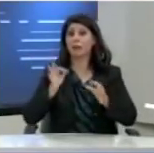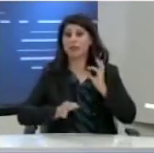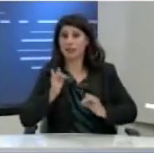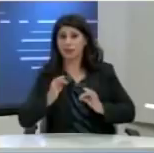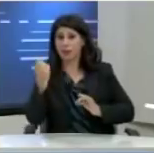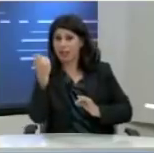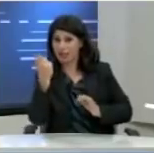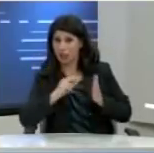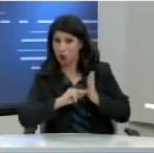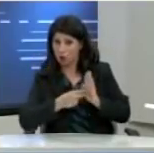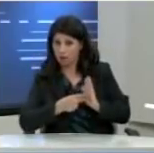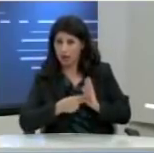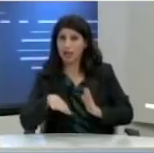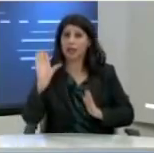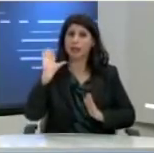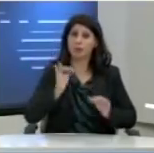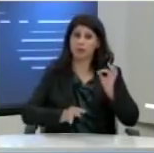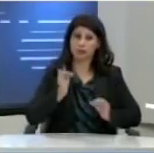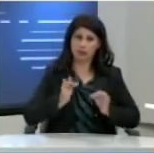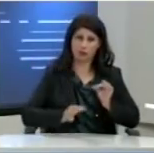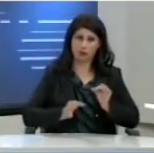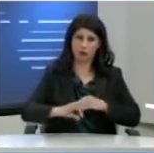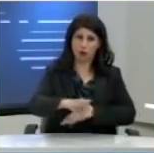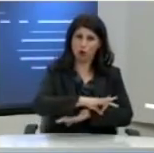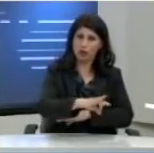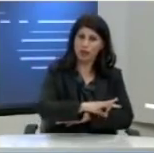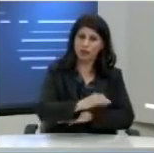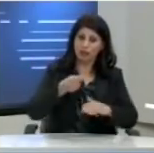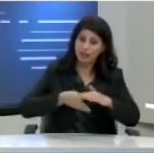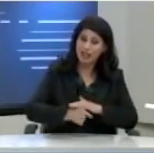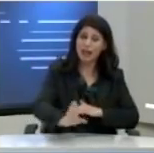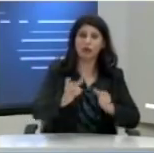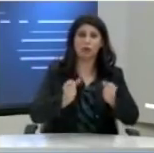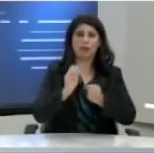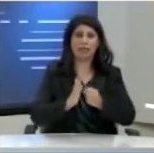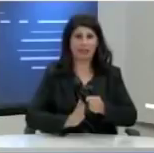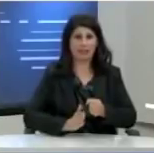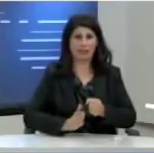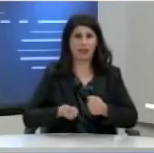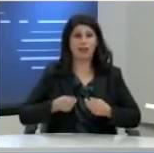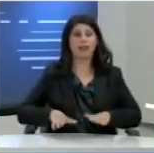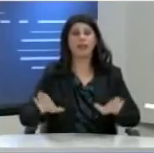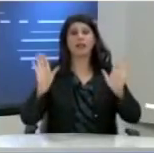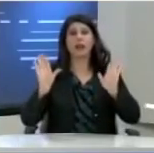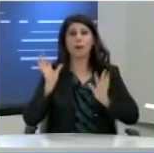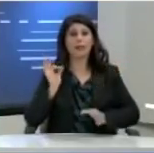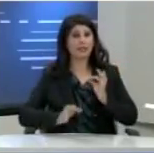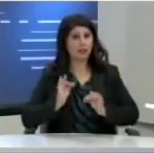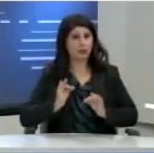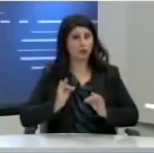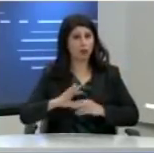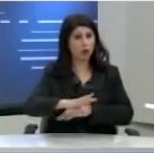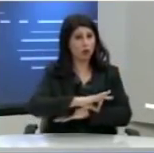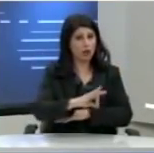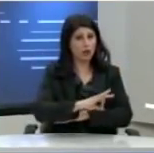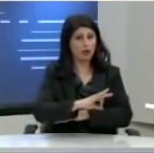για την οικονομία, να μην συζητήσουμε το σχέδιό μας για την έξοδο από την κρίση, να μην συζητήσουμε το σχέδιό